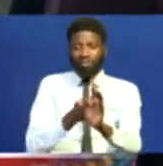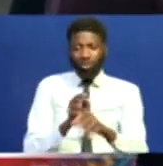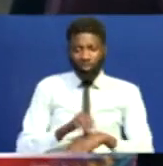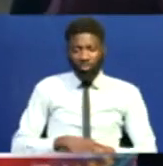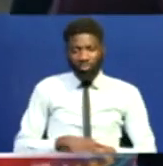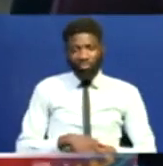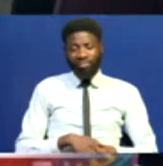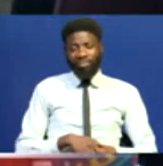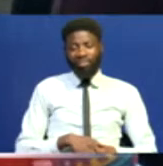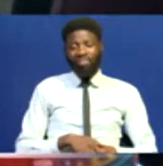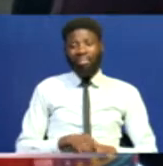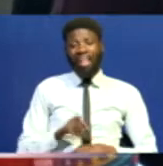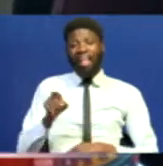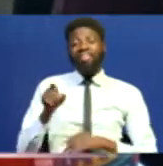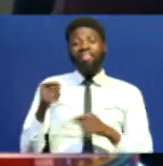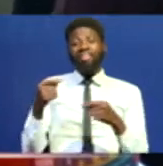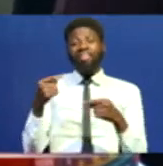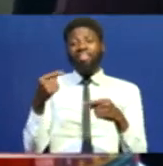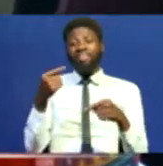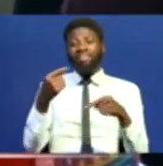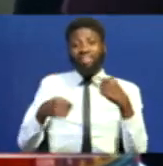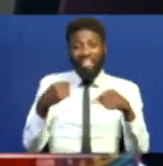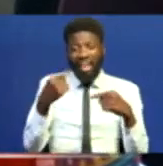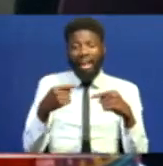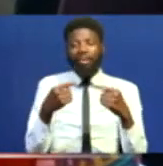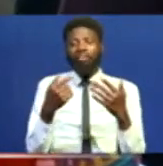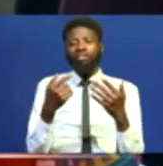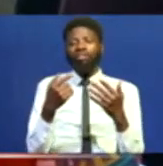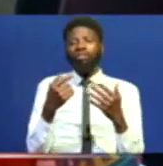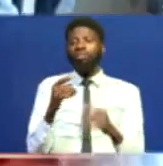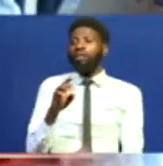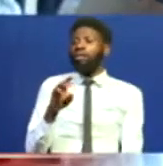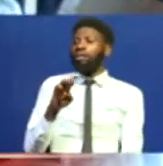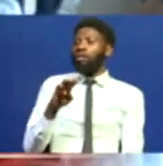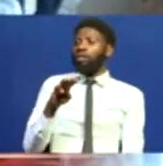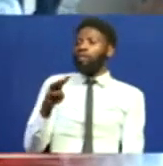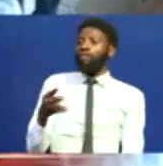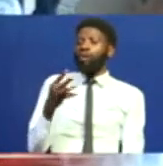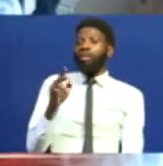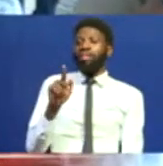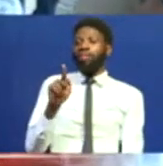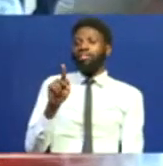hayo yatakuwa ya umbali wa kilomita 4000 kupitia kaunti 11.